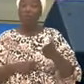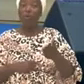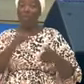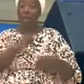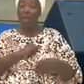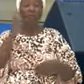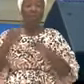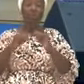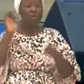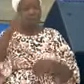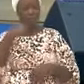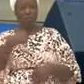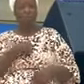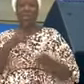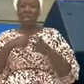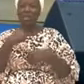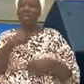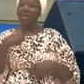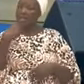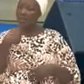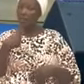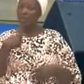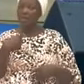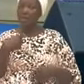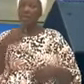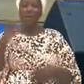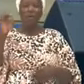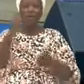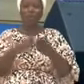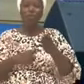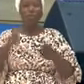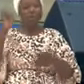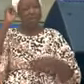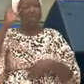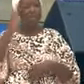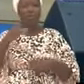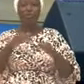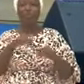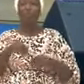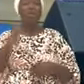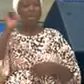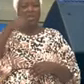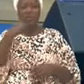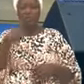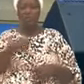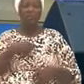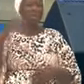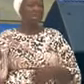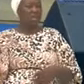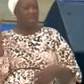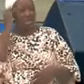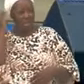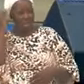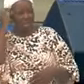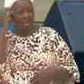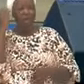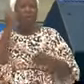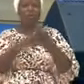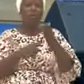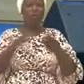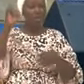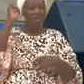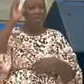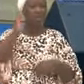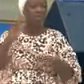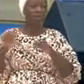parle ce que tu dois faire il m'a dit et pourtant ce que lui fera il m'a dit